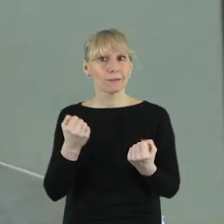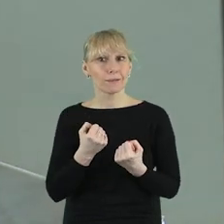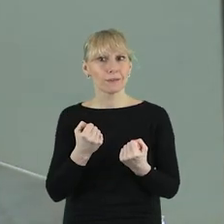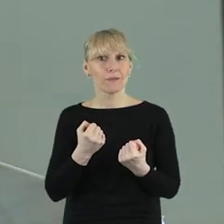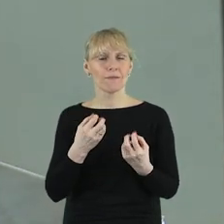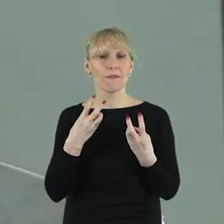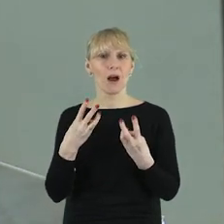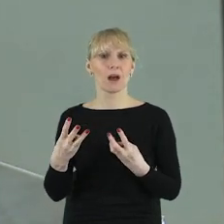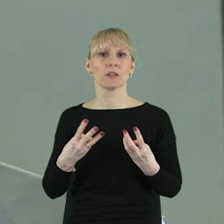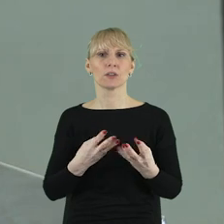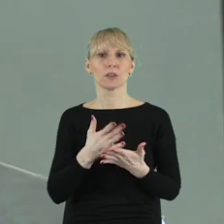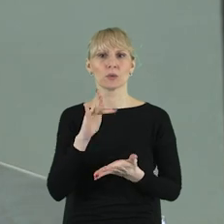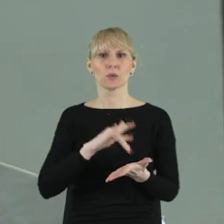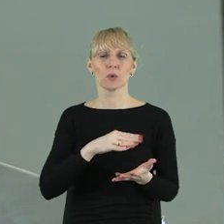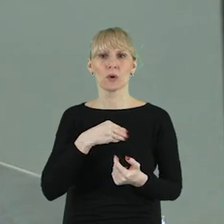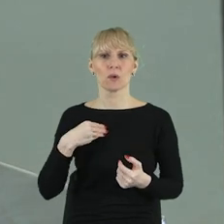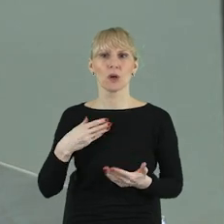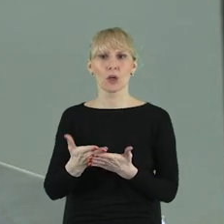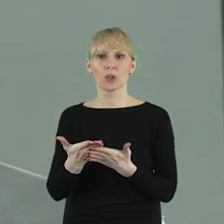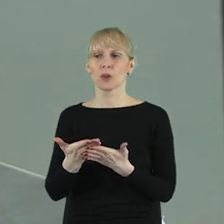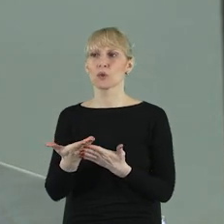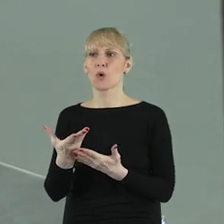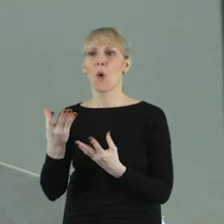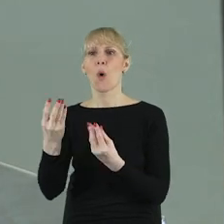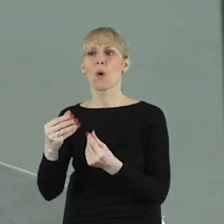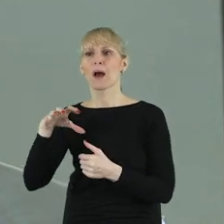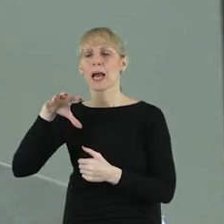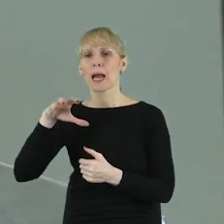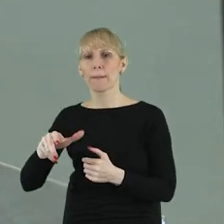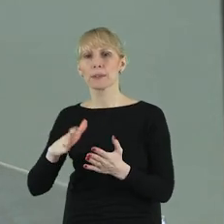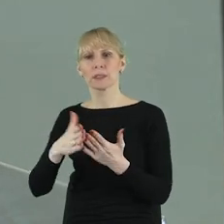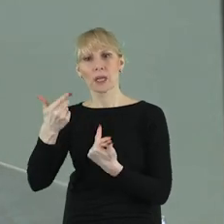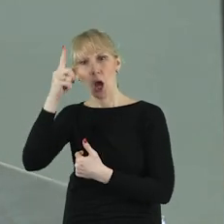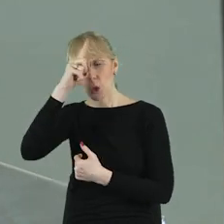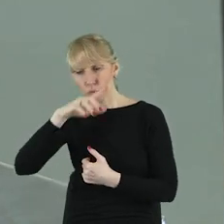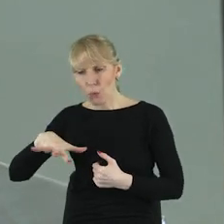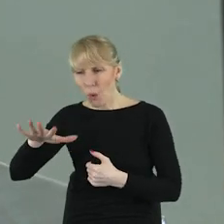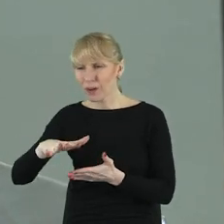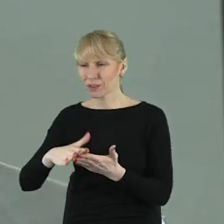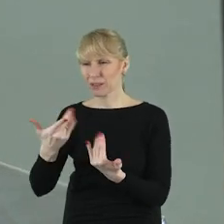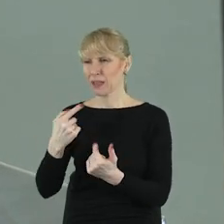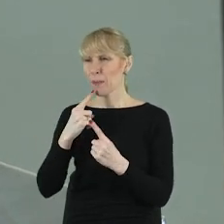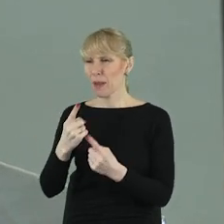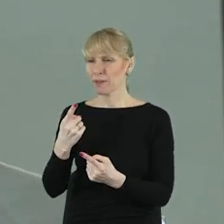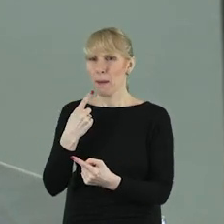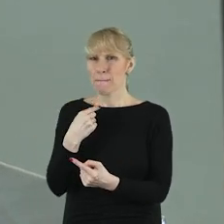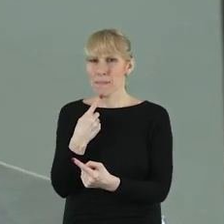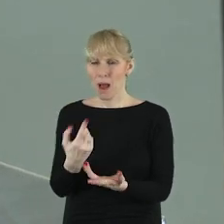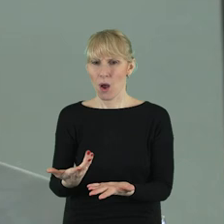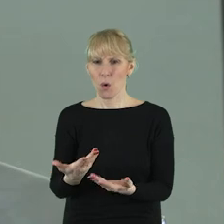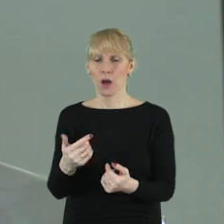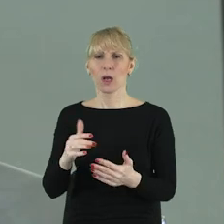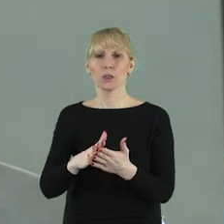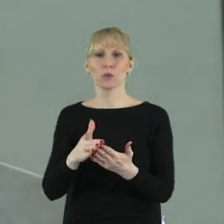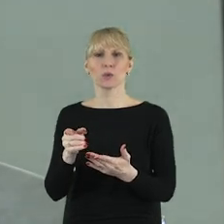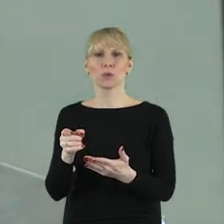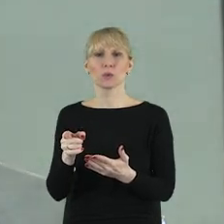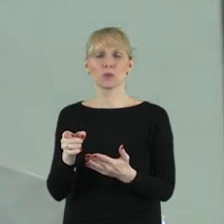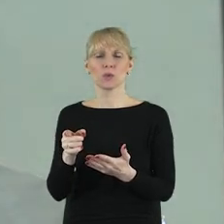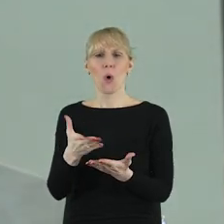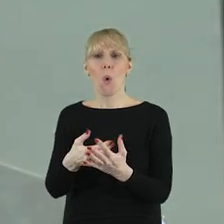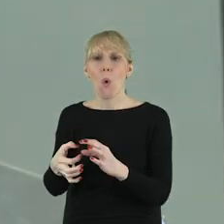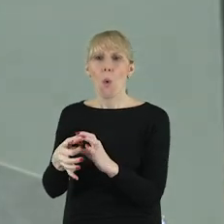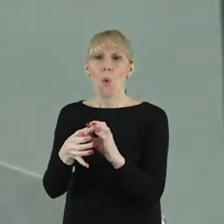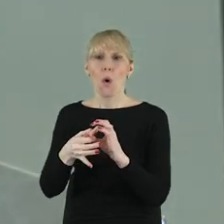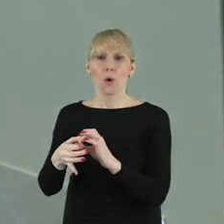w naszym kraju, który jest bardzo ubogi w kapitał społeczny, inicjatywach takich oddolnych, które łączą w